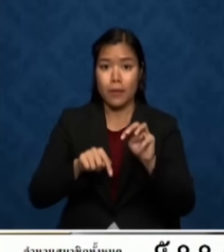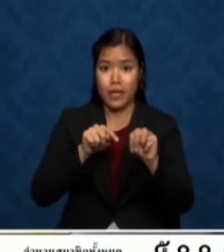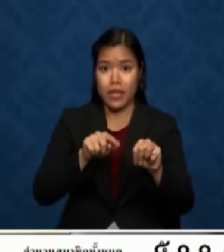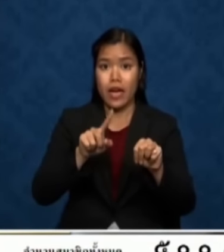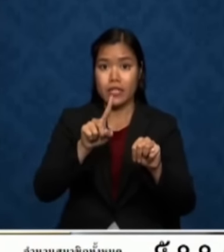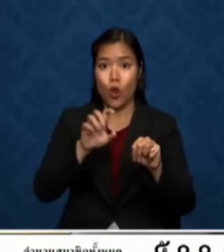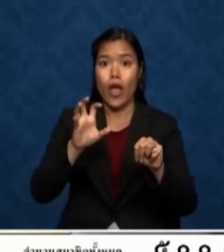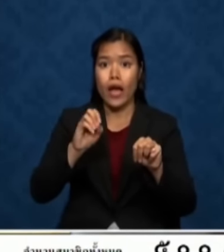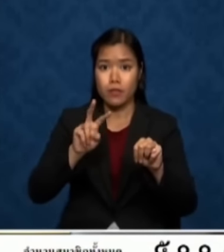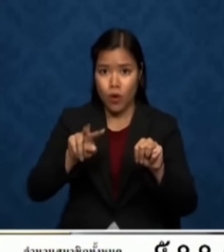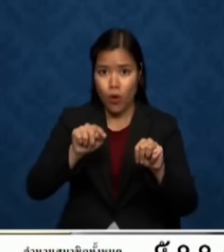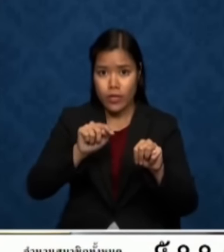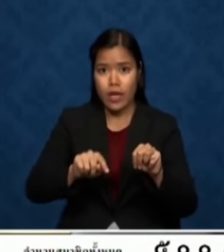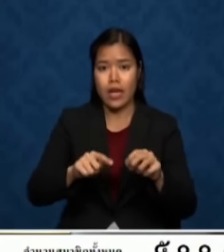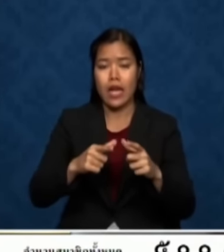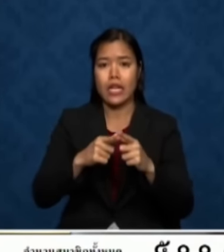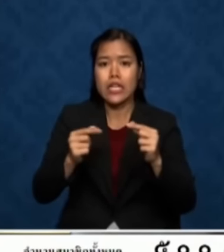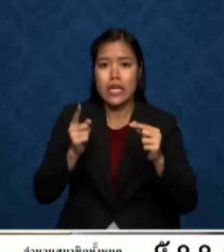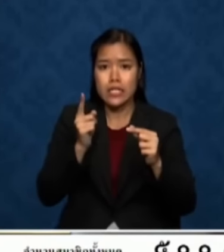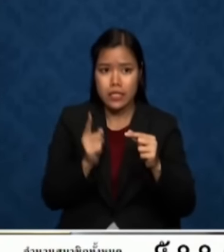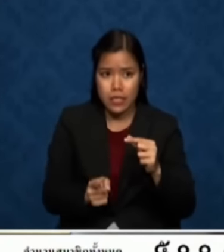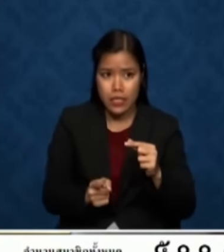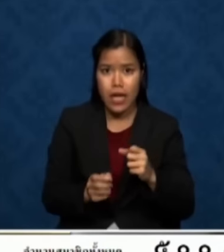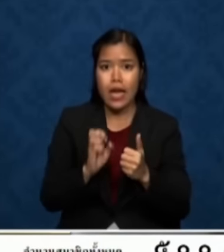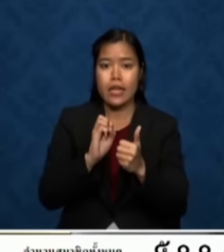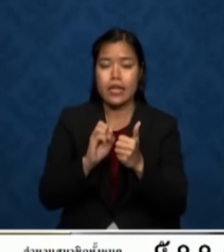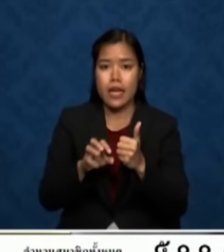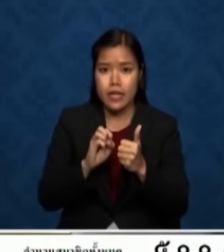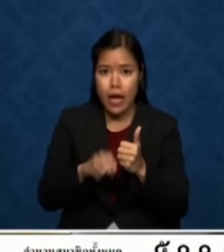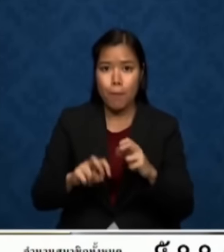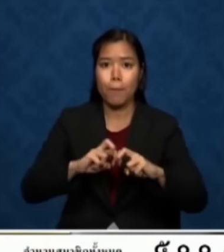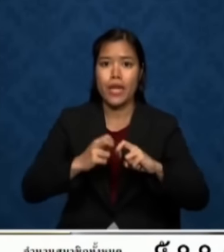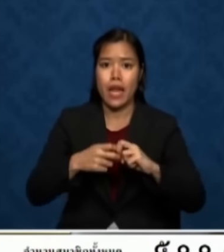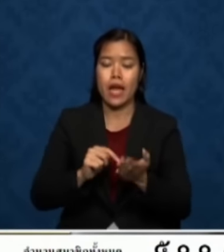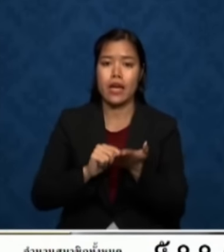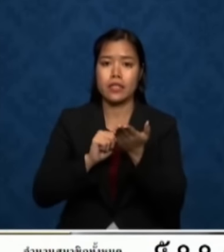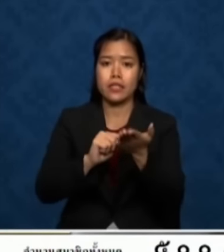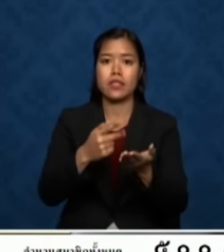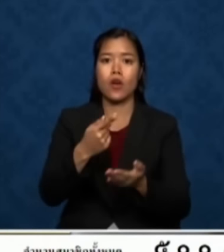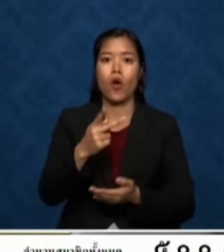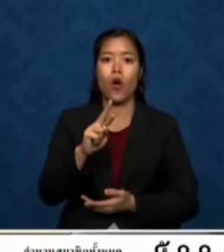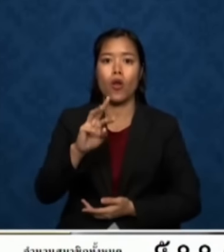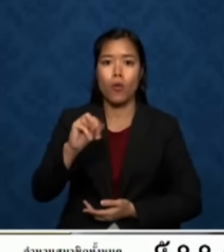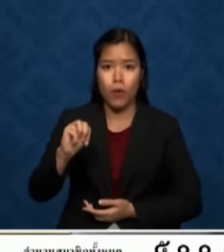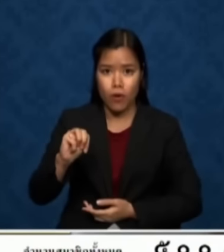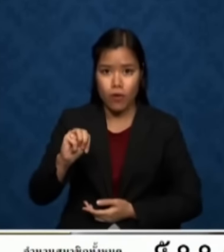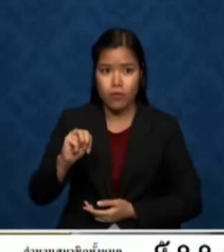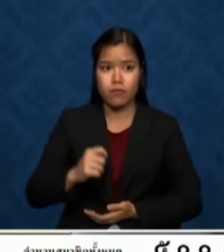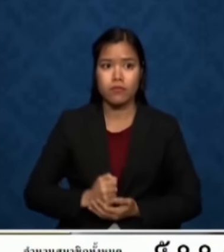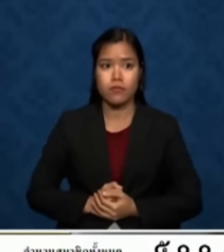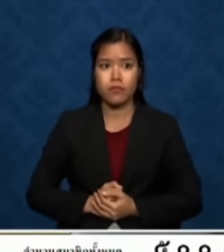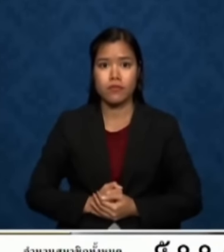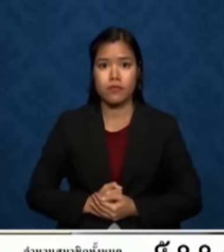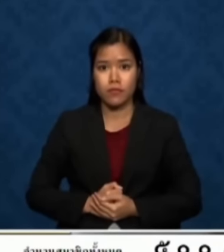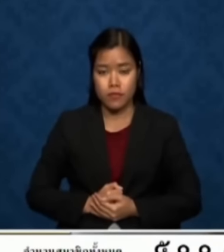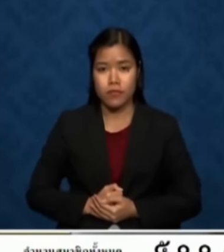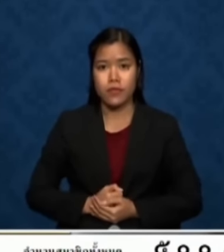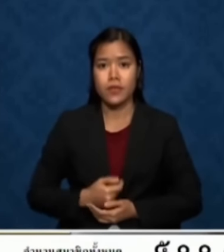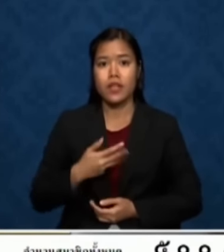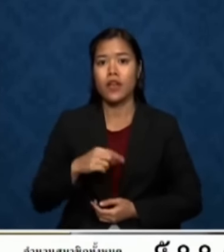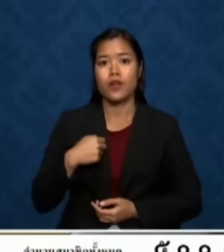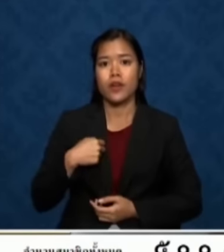จะต้องเป็นเรื่องของข้อเท็จจริงเสนอแนะปัญหาต่อคณะรัฐมนตรีนะคะซึ่งดิฉันขอประท้วงท่านผู้อภิปรายด้วยในมาต